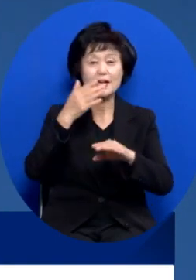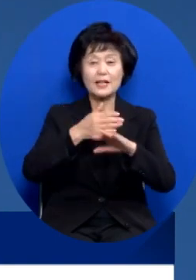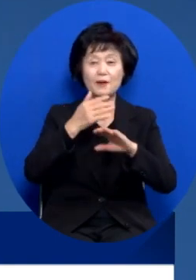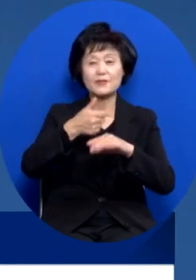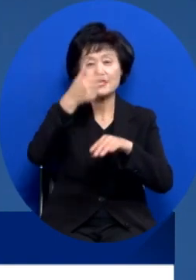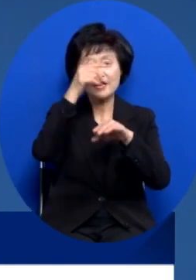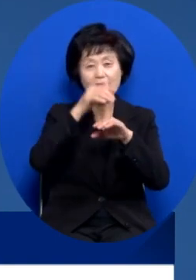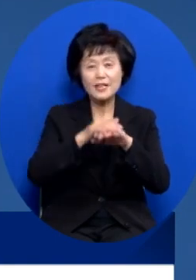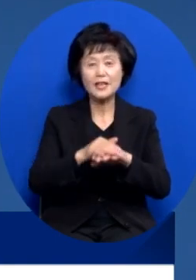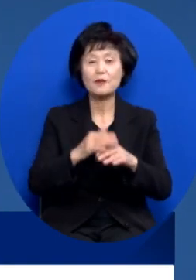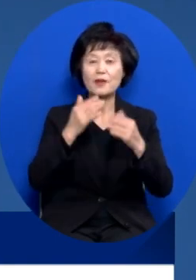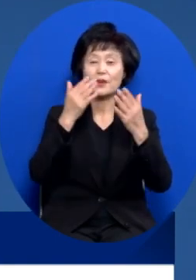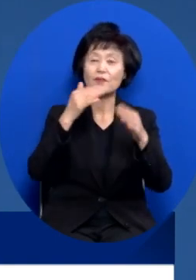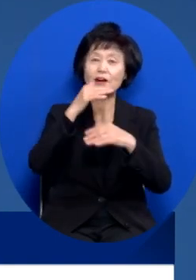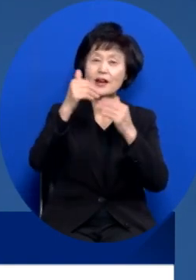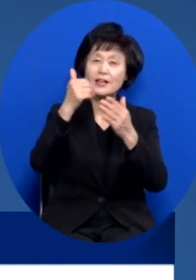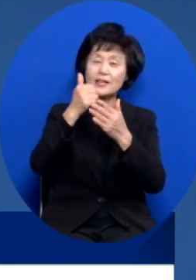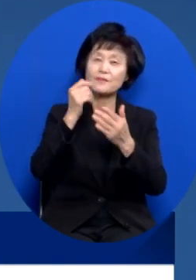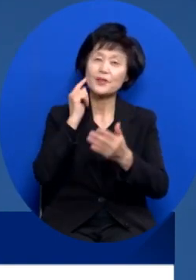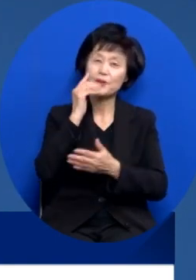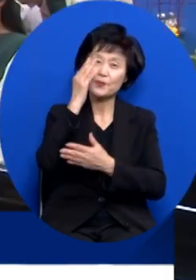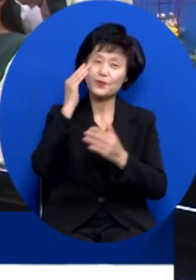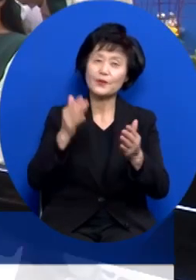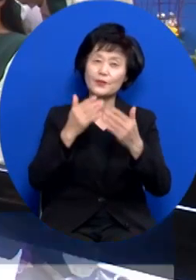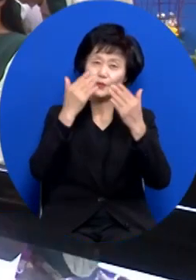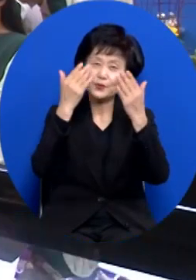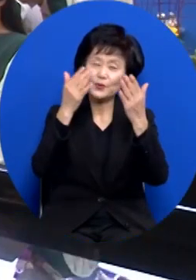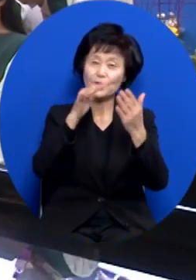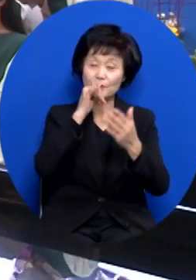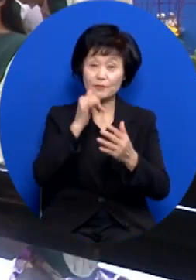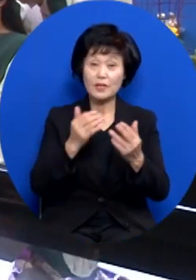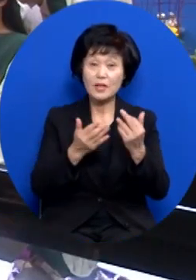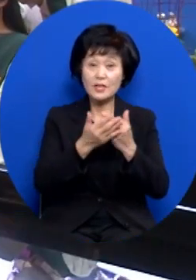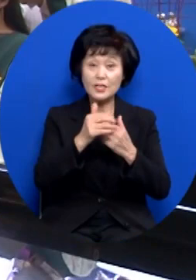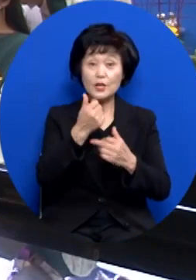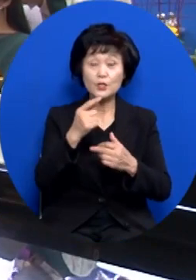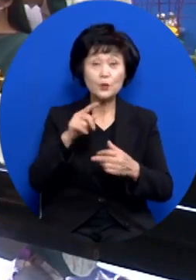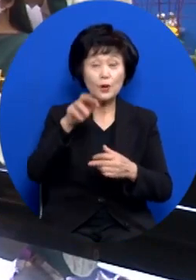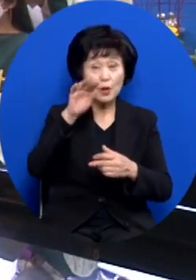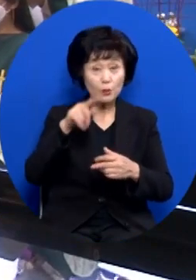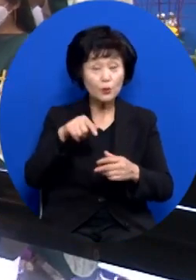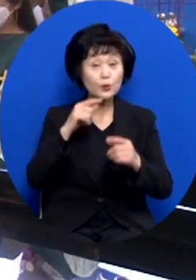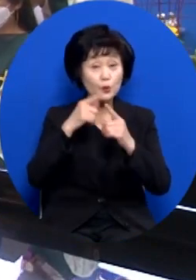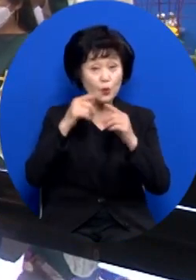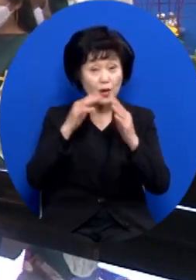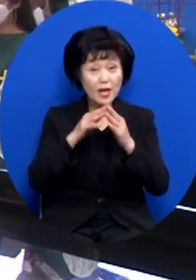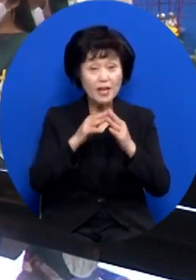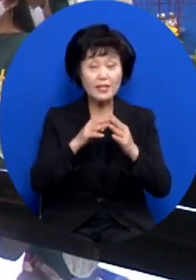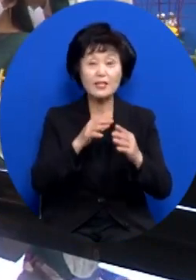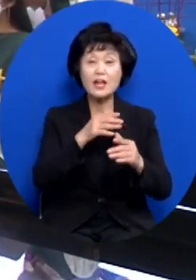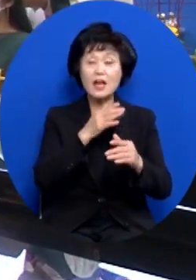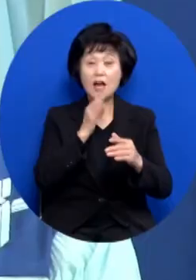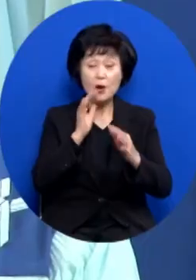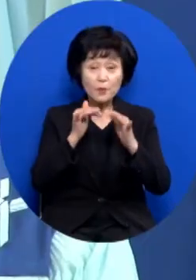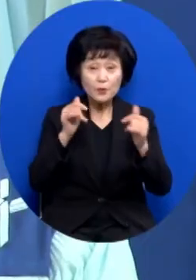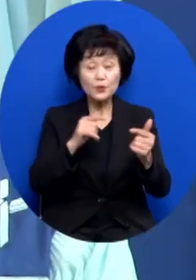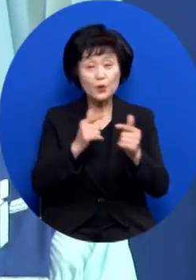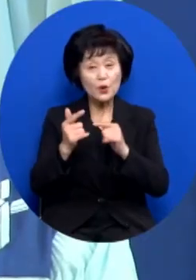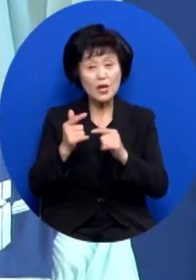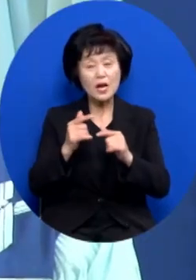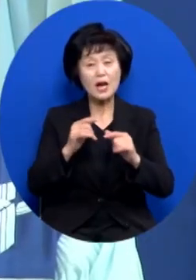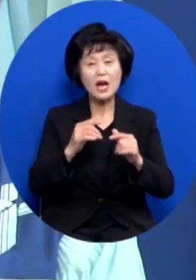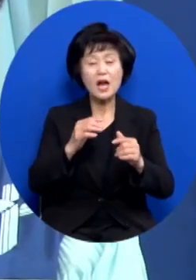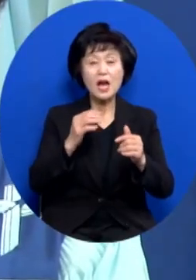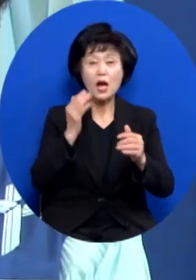예배로 하나님 앞에 영광을 돌리게 됐습니다. 제주화북교회는 애녹경로대학 운영과 독거노인성김,